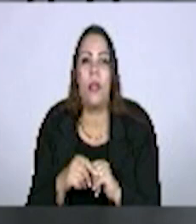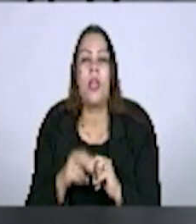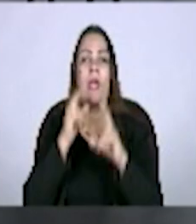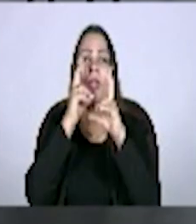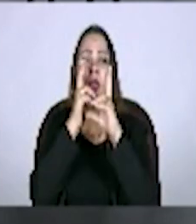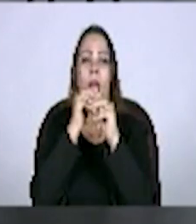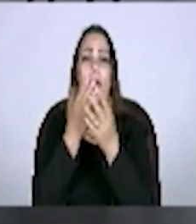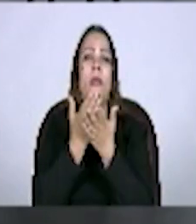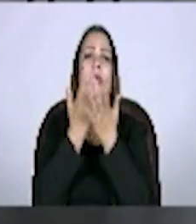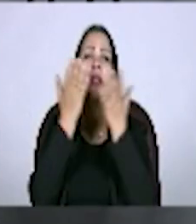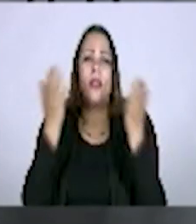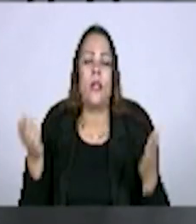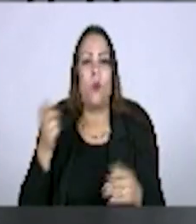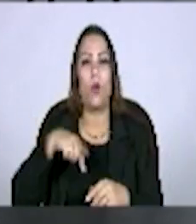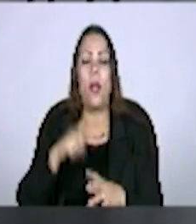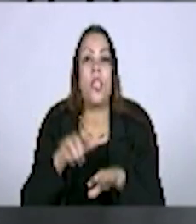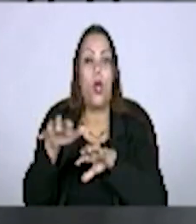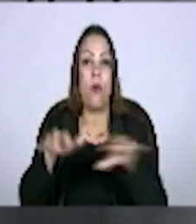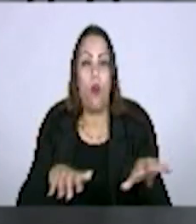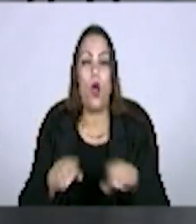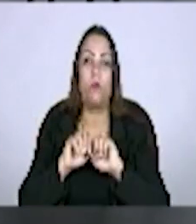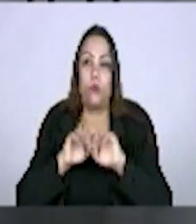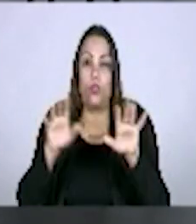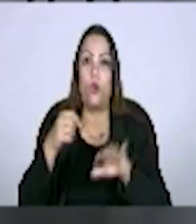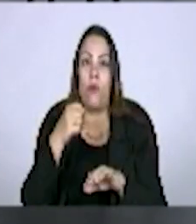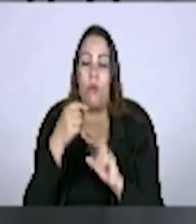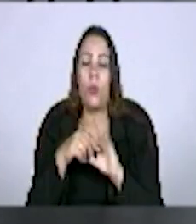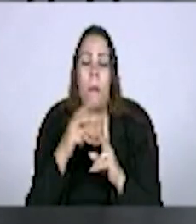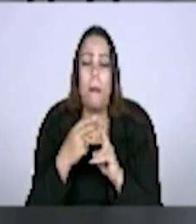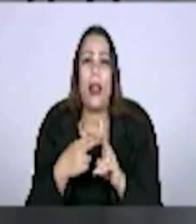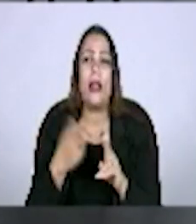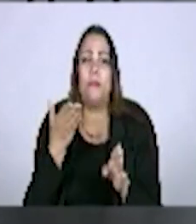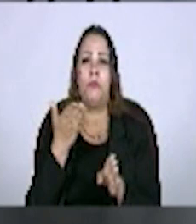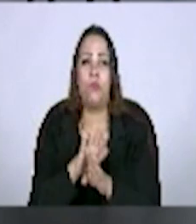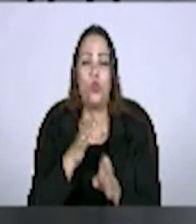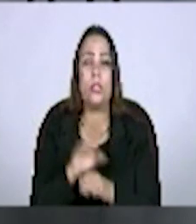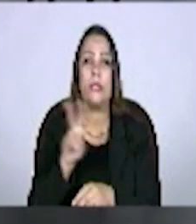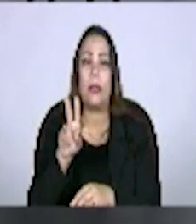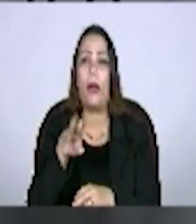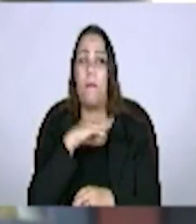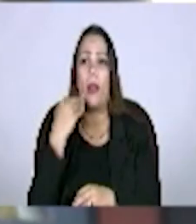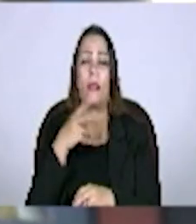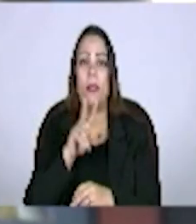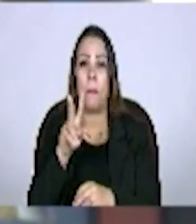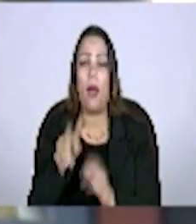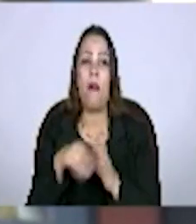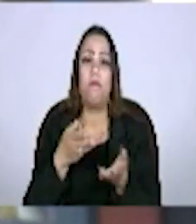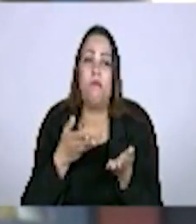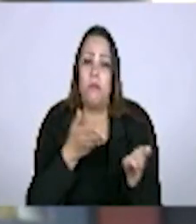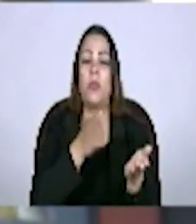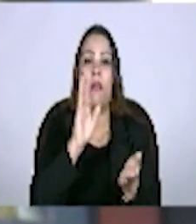الكلام كتير والنهارده ايران بتشيع جثامين السبعه قتلى دول في